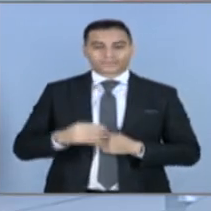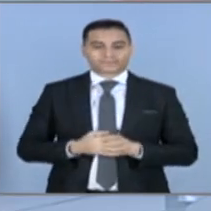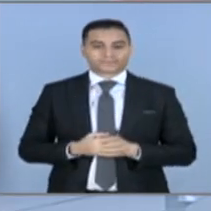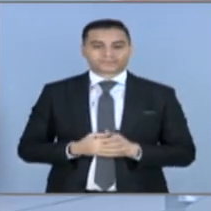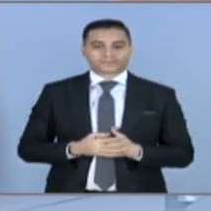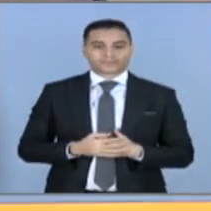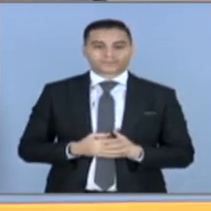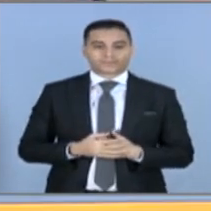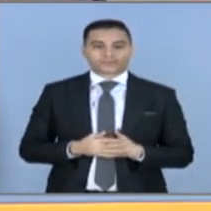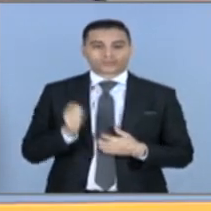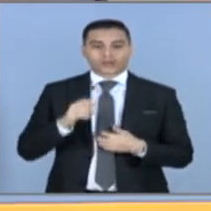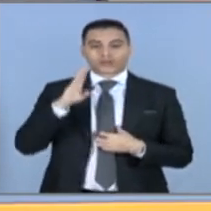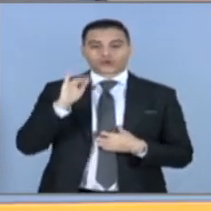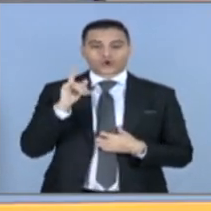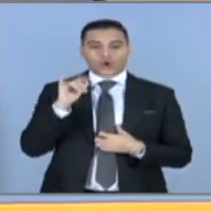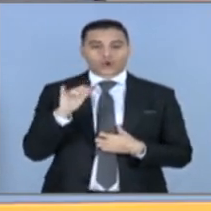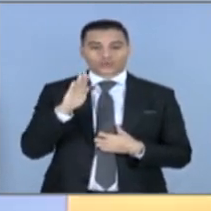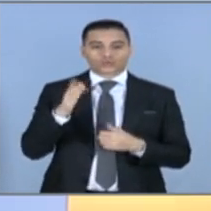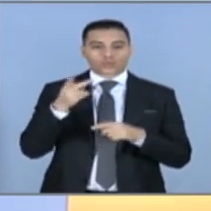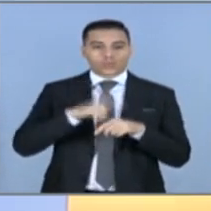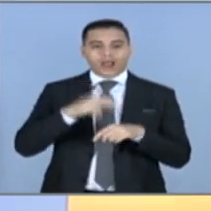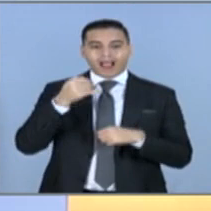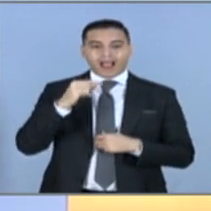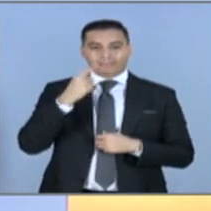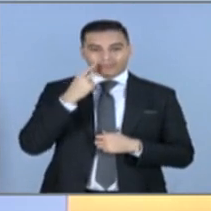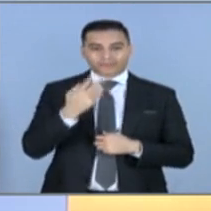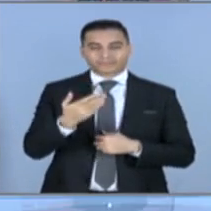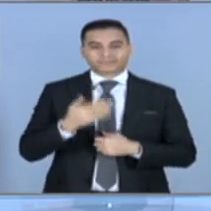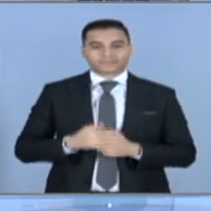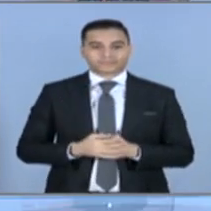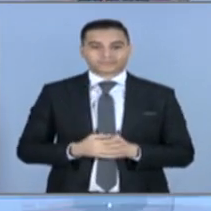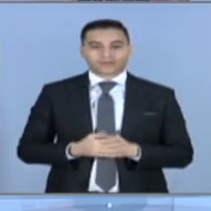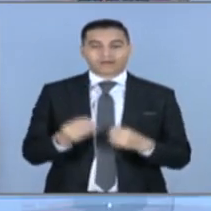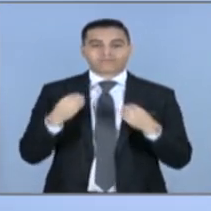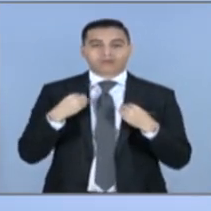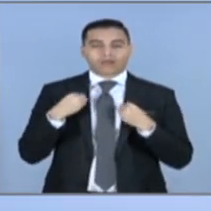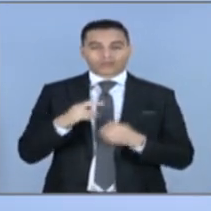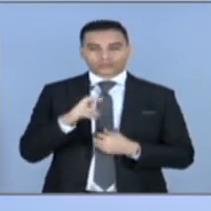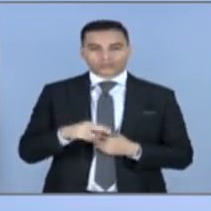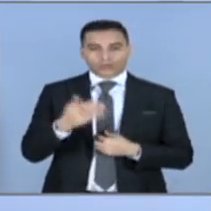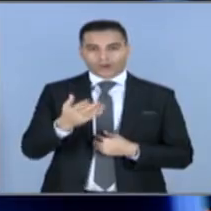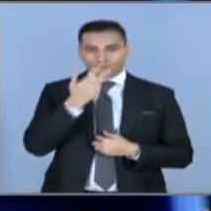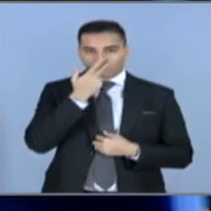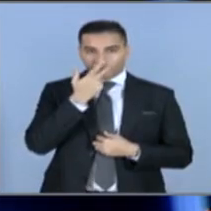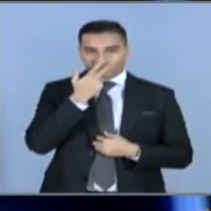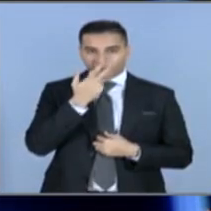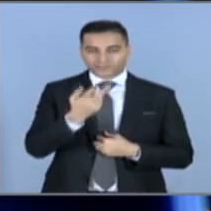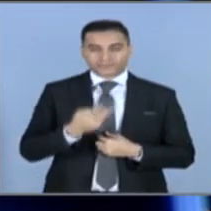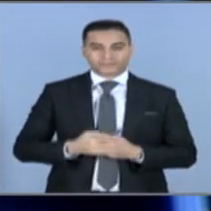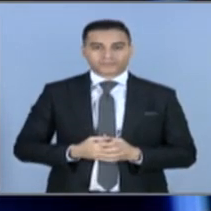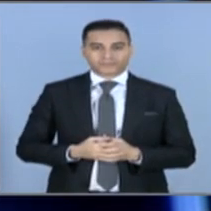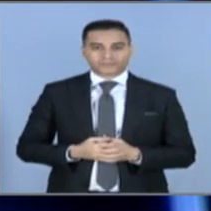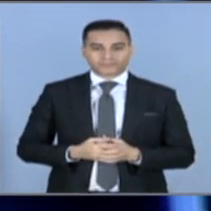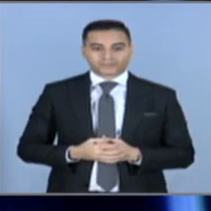ضيف. كرولوس وأحمد، أحمد وكرولوس. رياضة، والسؤال هو،